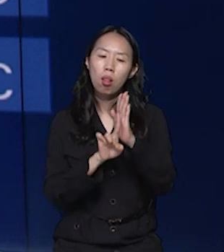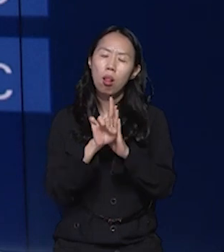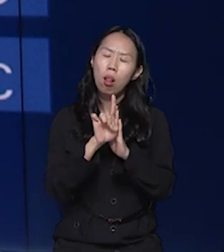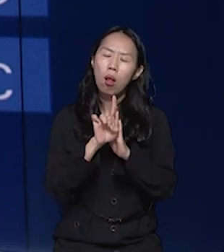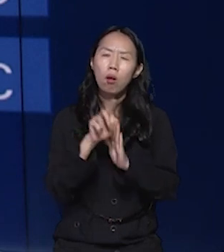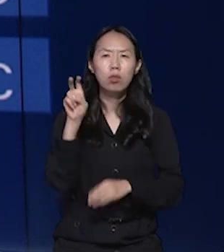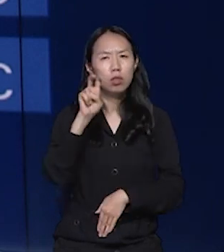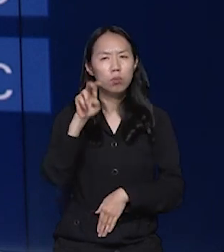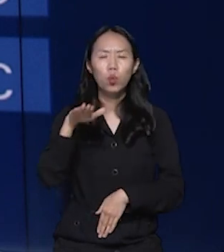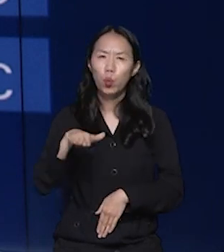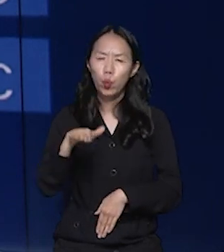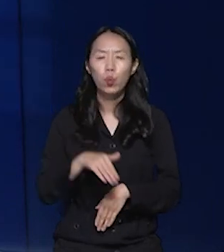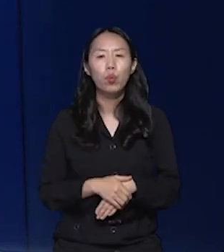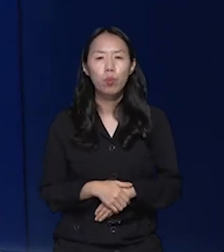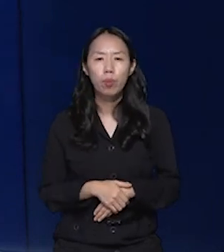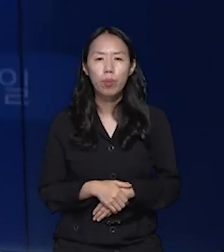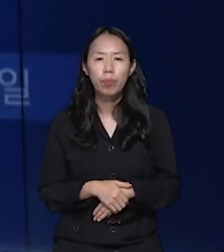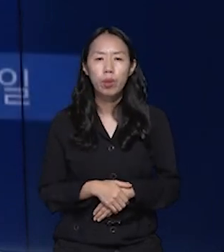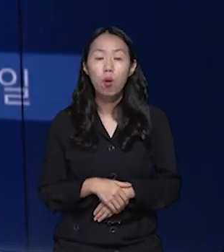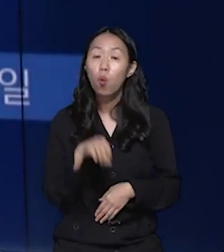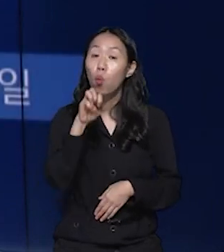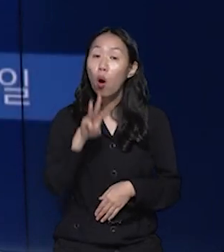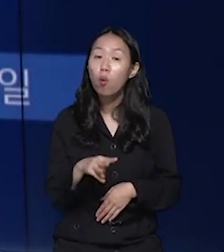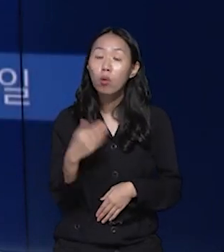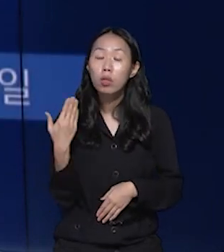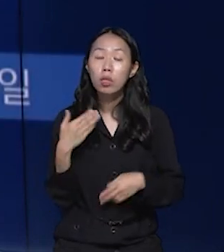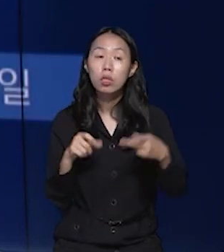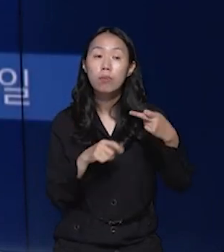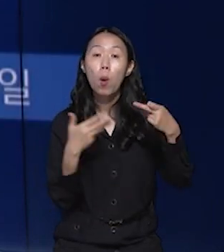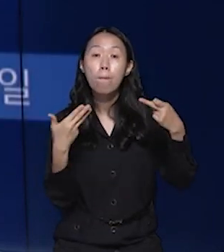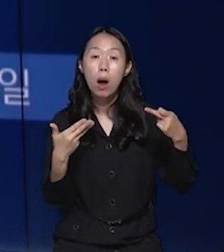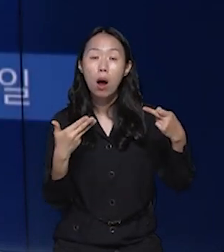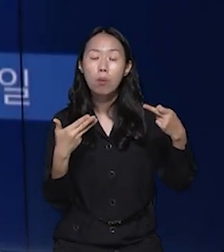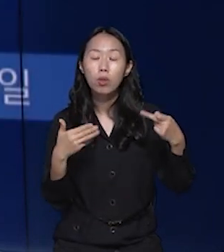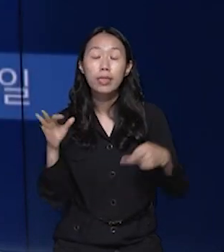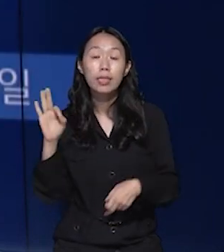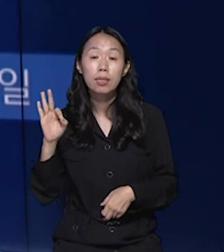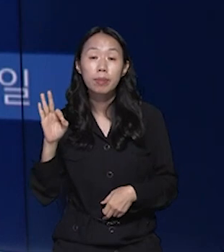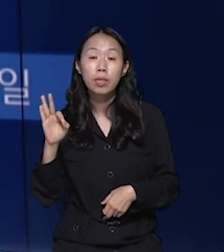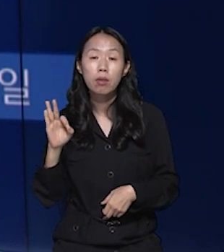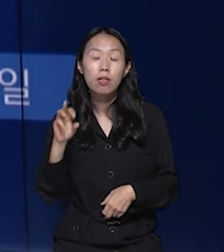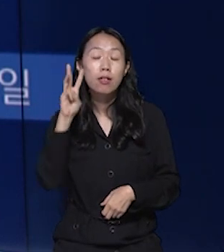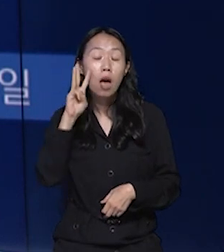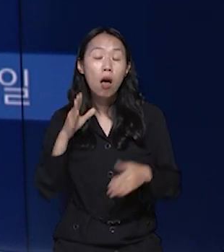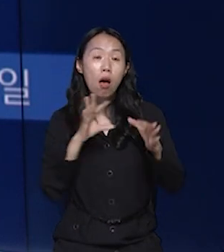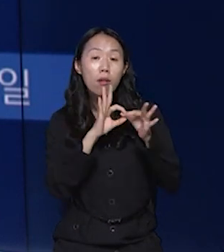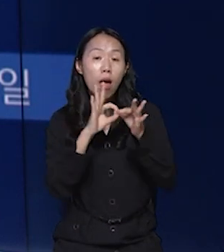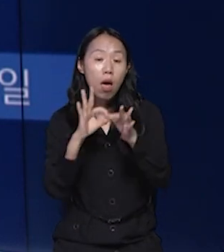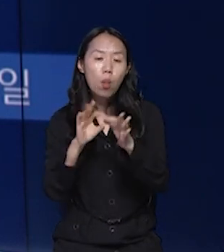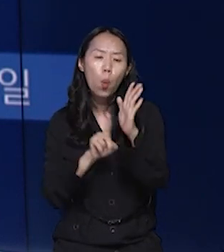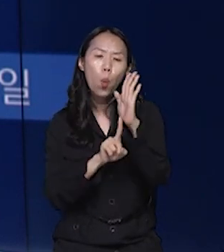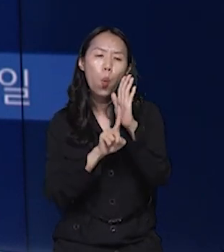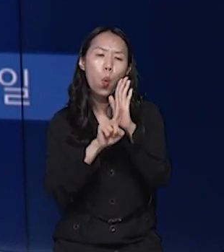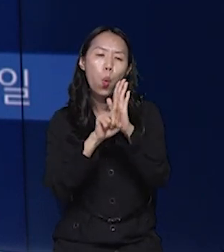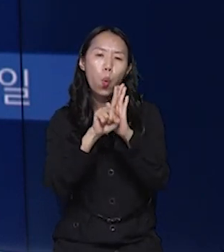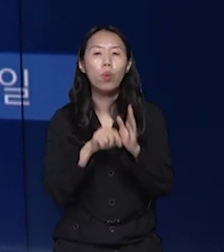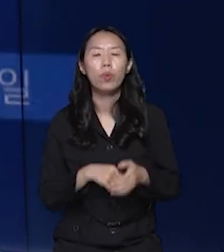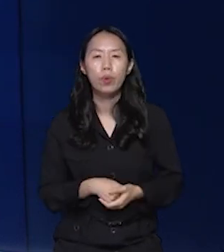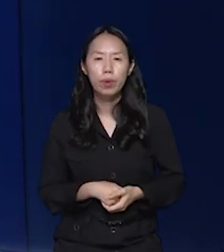20도를 웃돌았습니다 특히 광주는 지난 8일부터 10일까지 하흘 연속 역대 최고 기록을